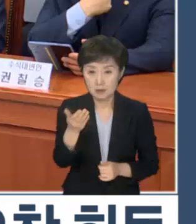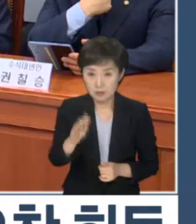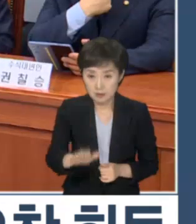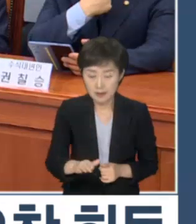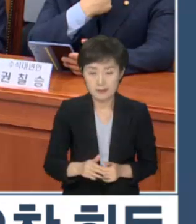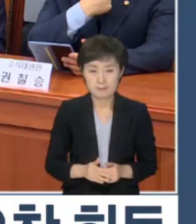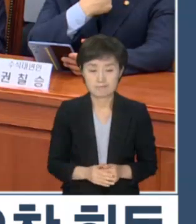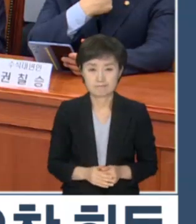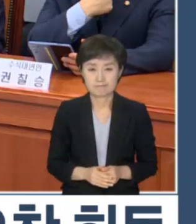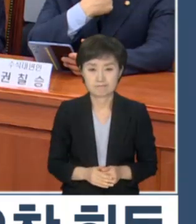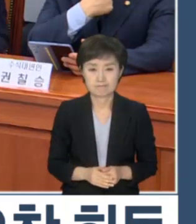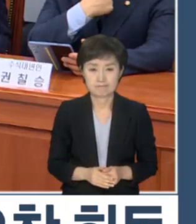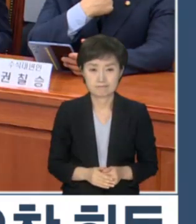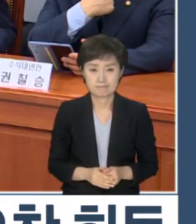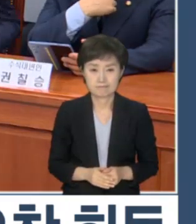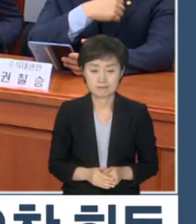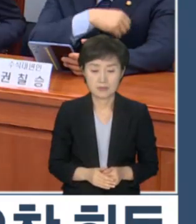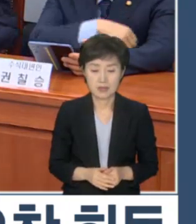당내에서 그런